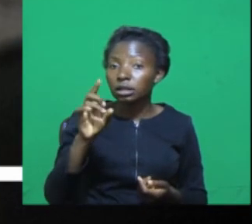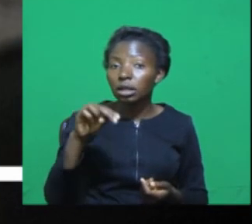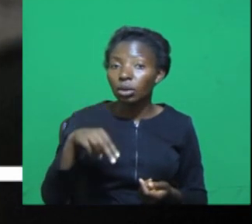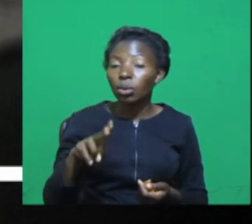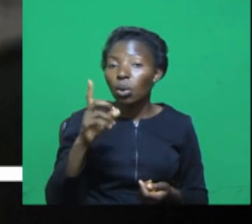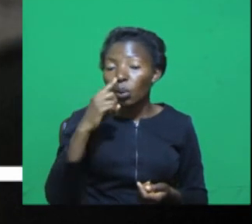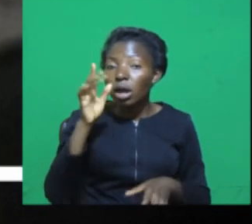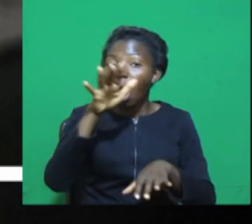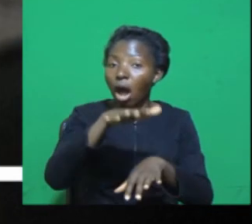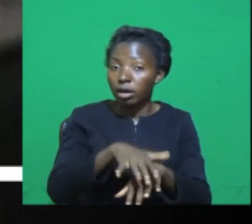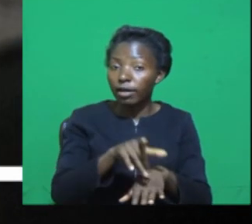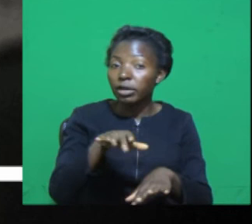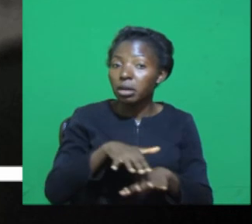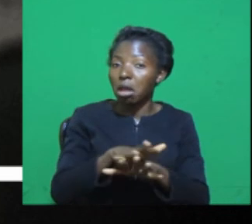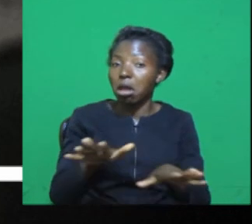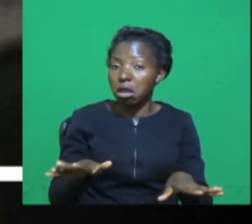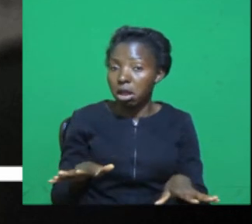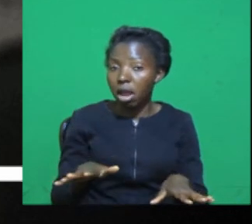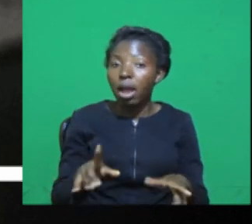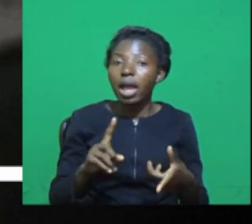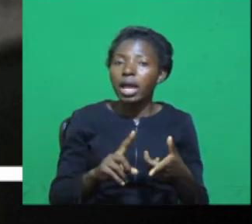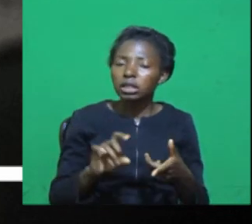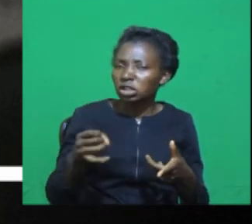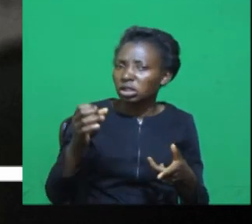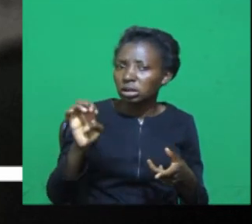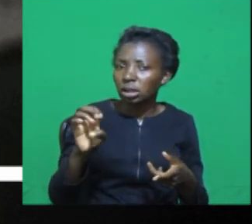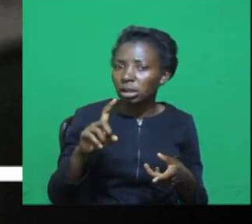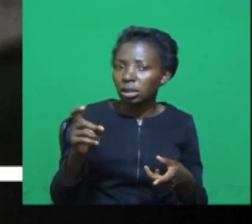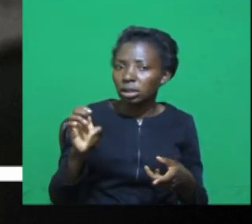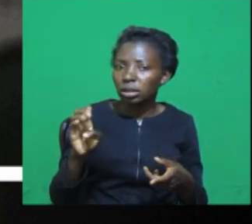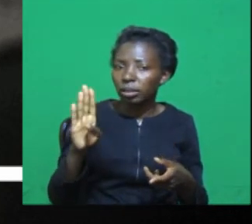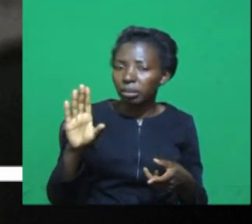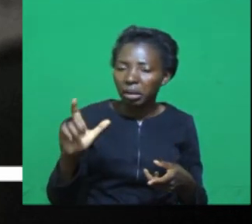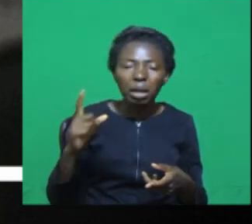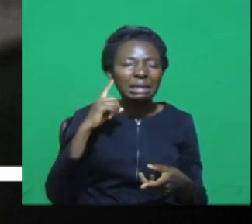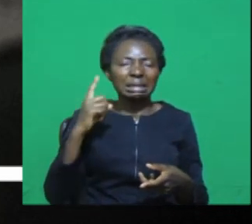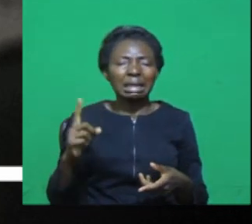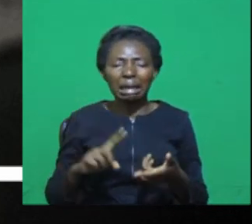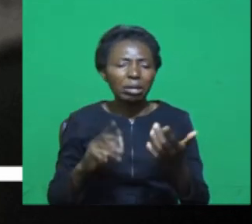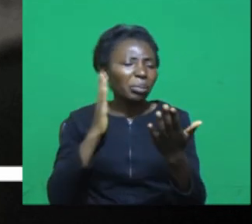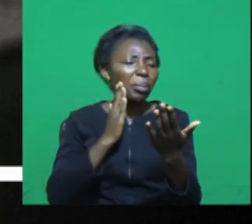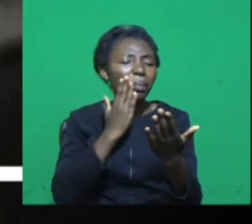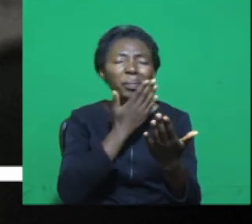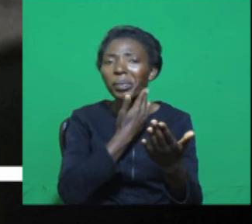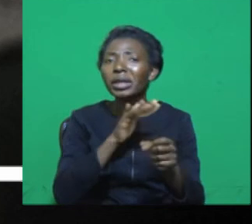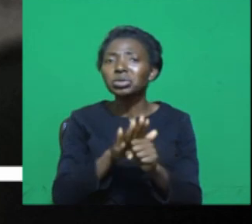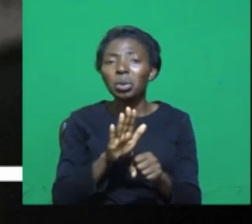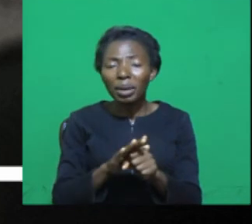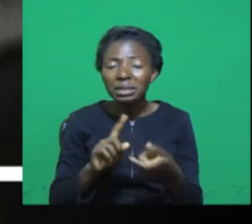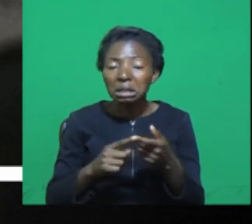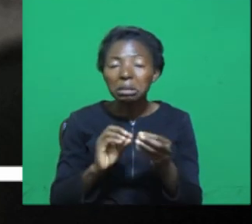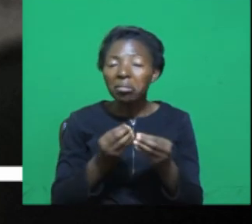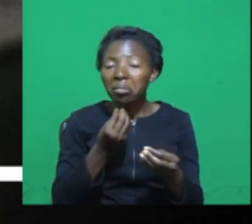achisvika paJezirieri, Izebheri akazvinzwa, akazodza kumeso kwake nokushongedza musoro